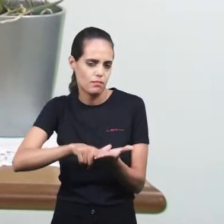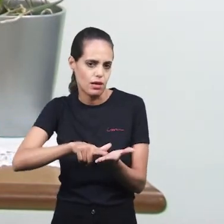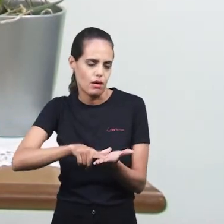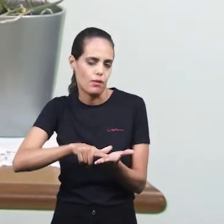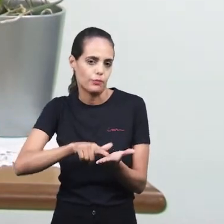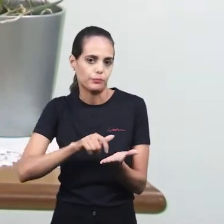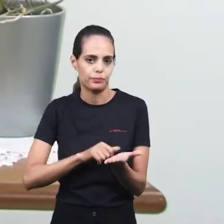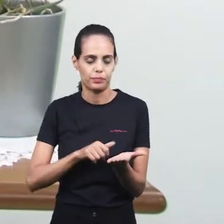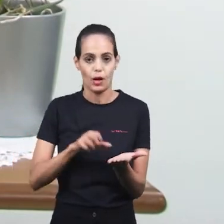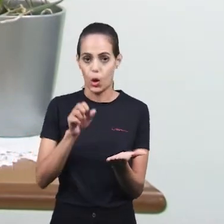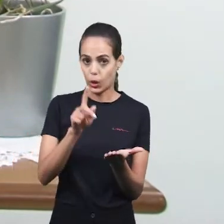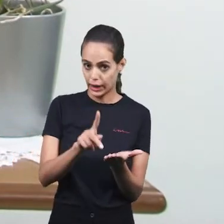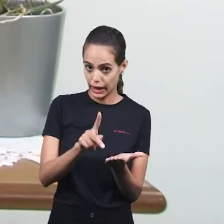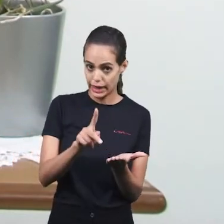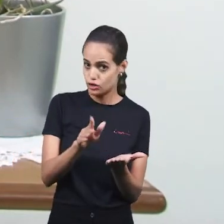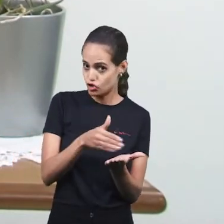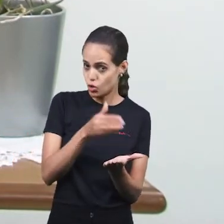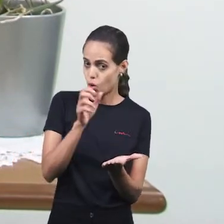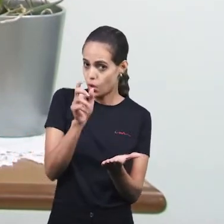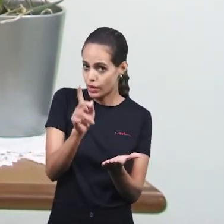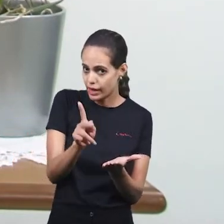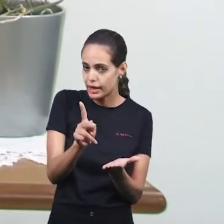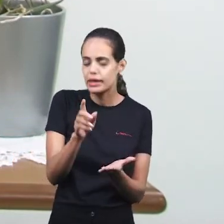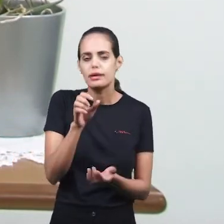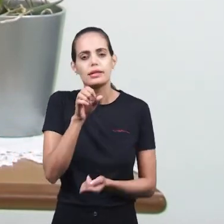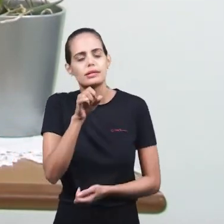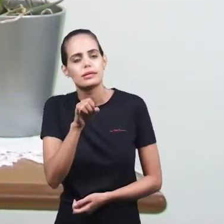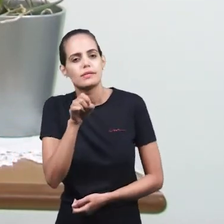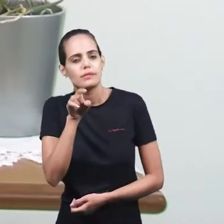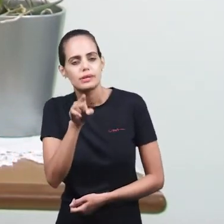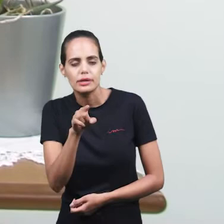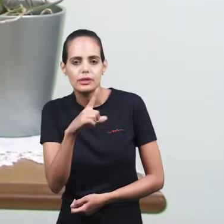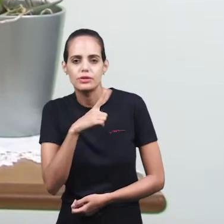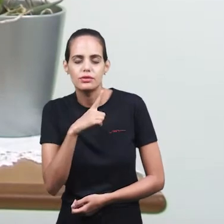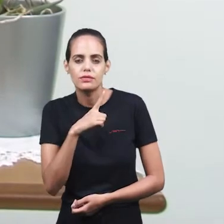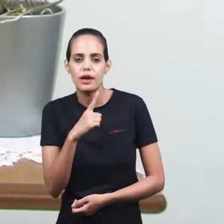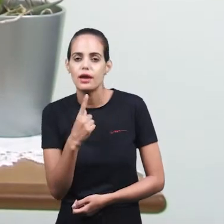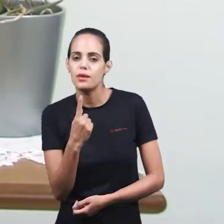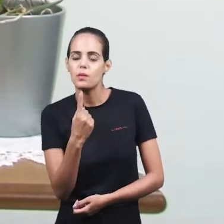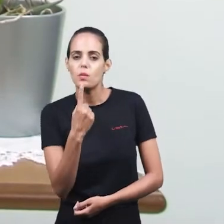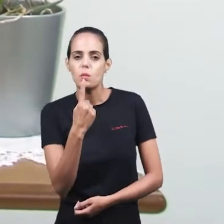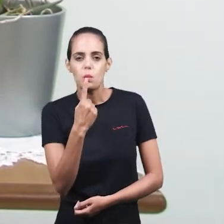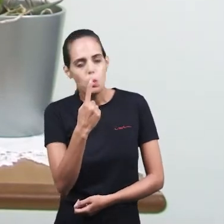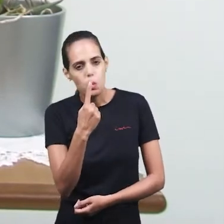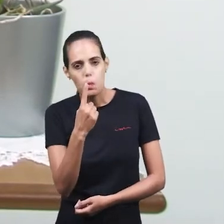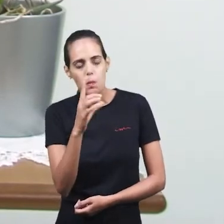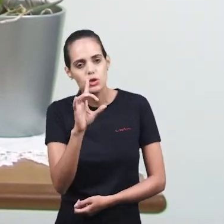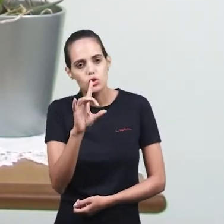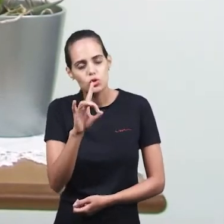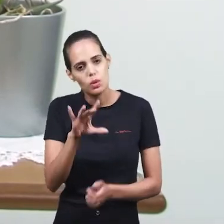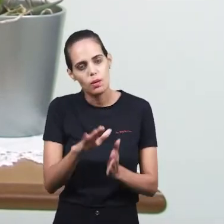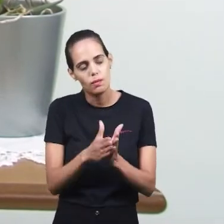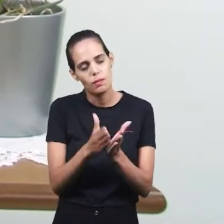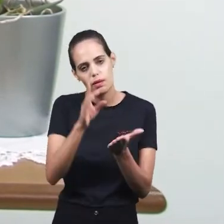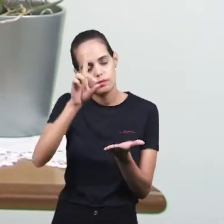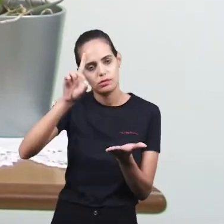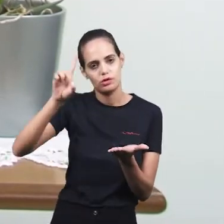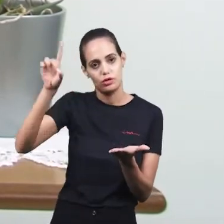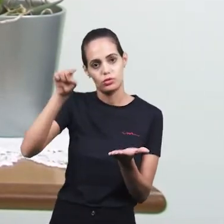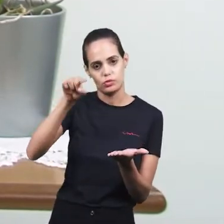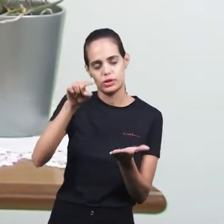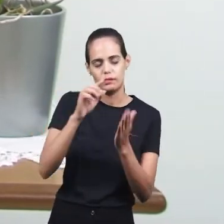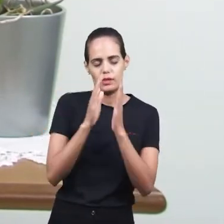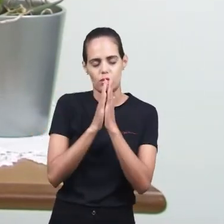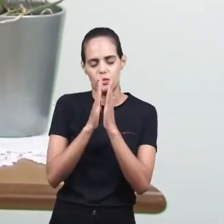вы откроете Слово Божие. Если у вас есть одна Библия, то откройте, помолитесь, воззовите о крови Иисуса